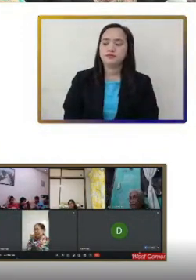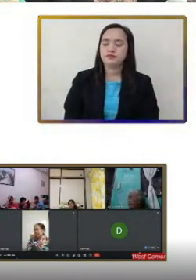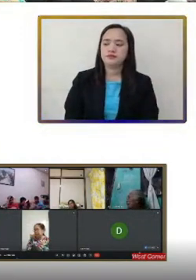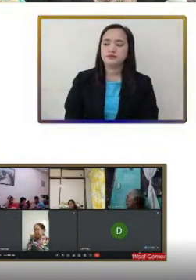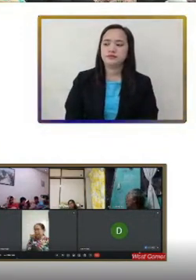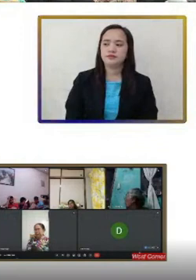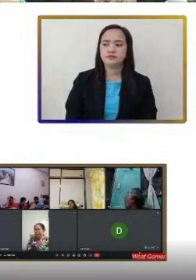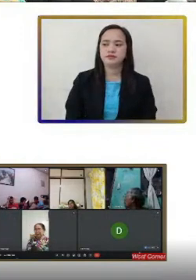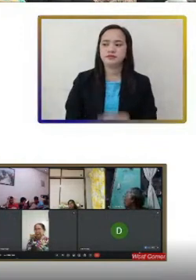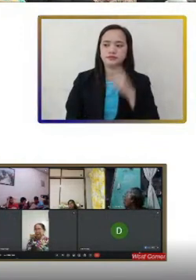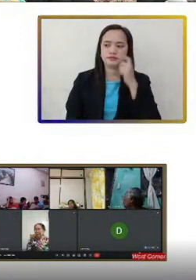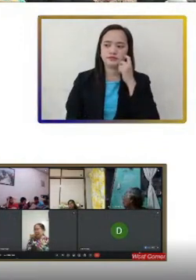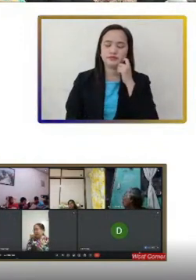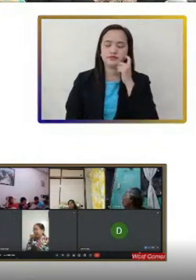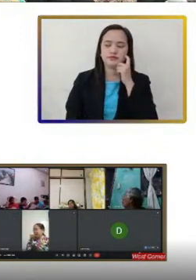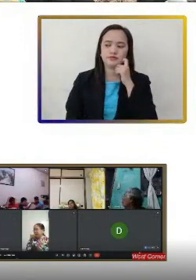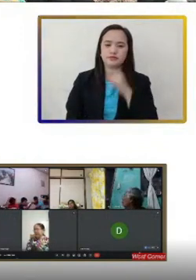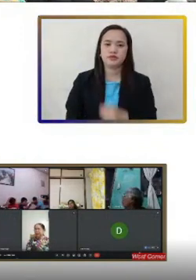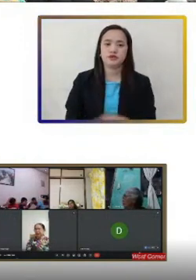habang merong ganitong